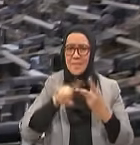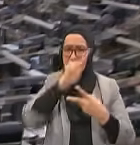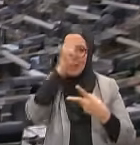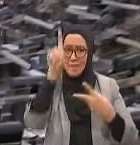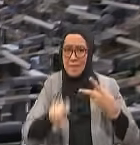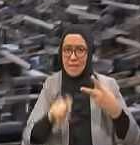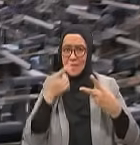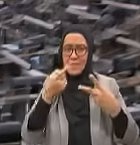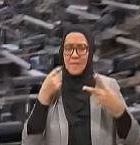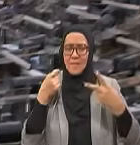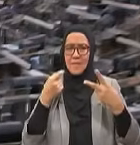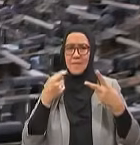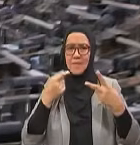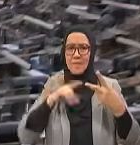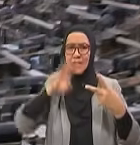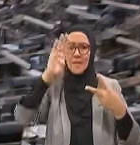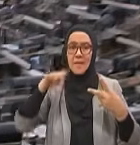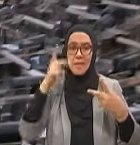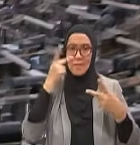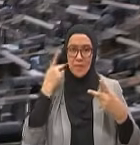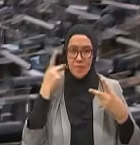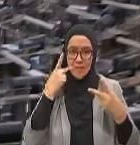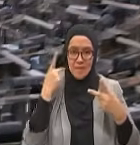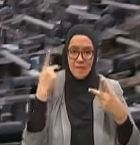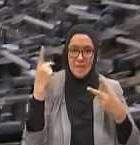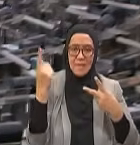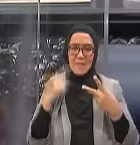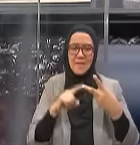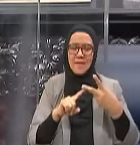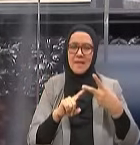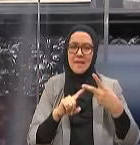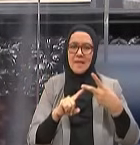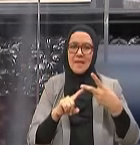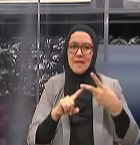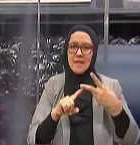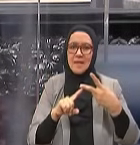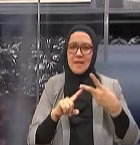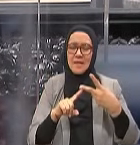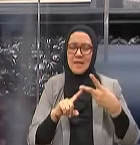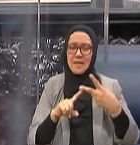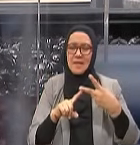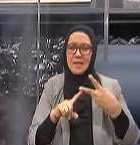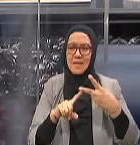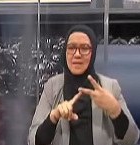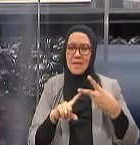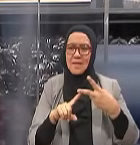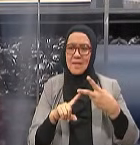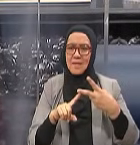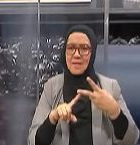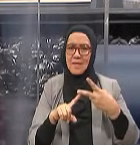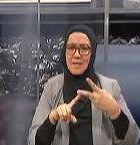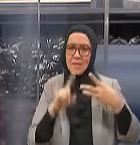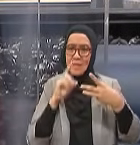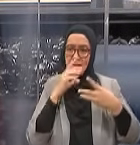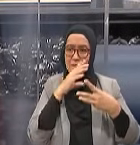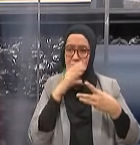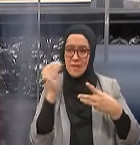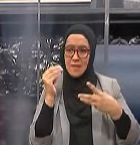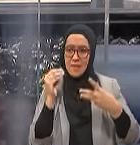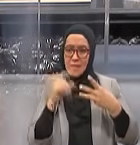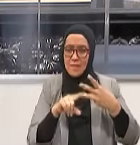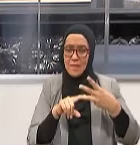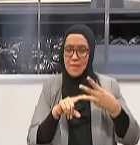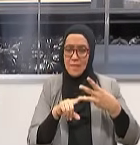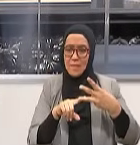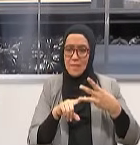terhormat benda kucing pada hari ini juga subscribe serta hal yang